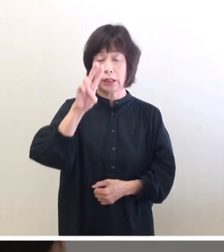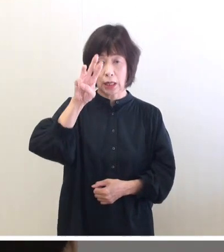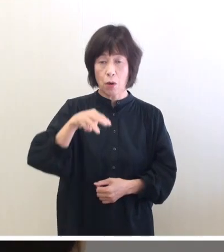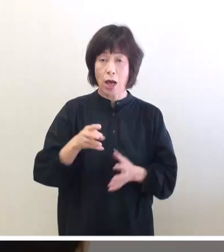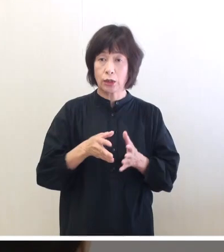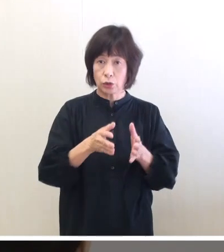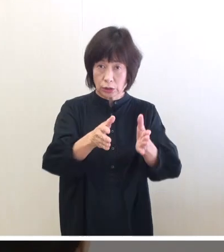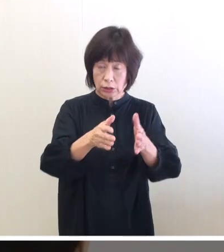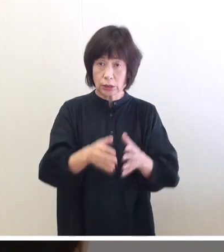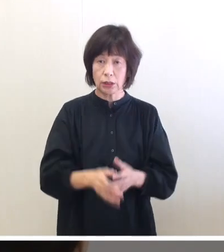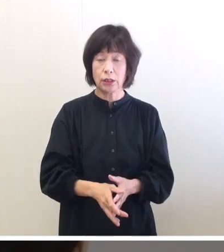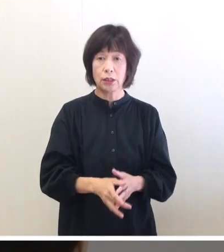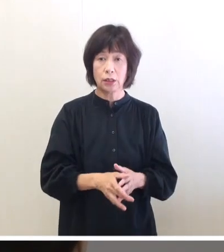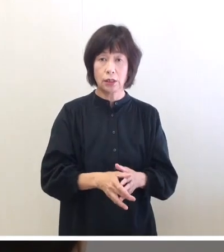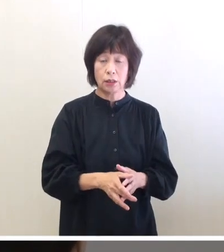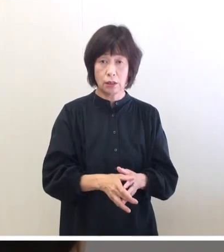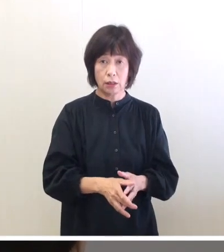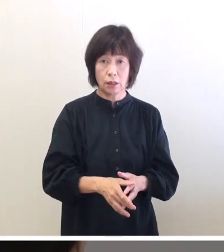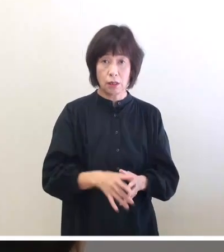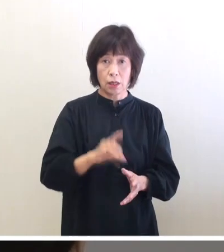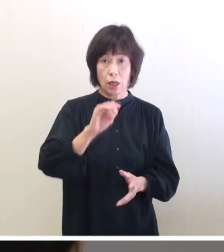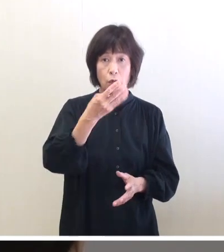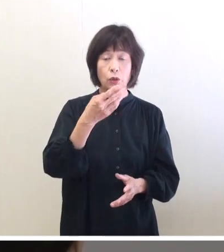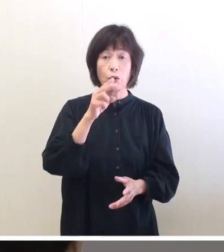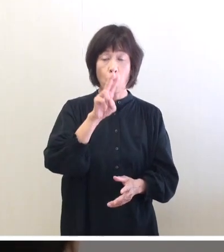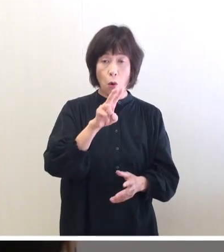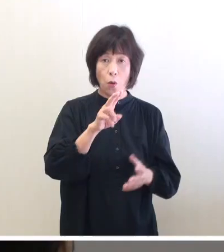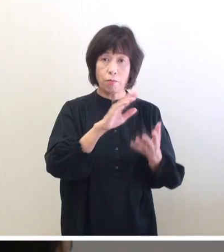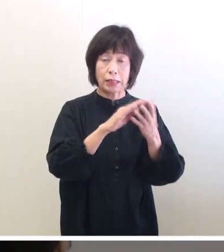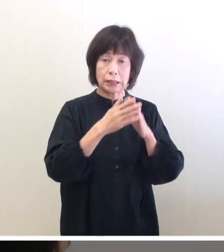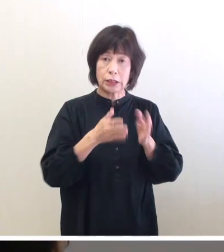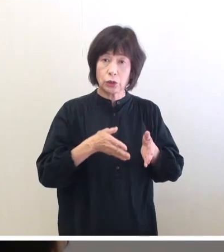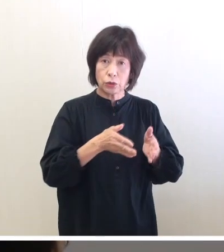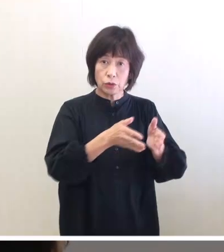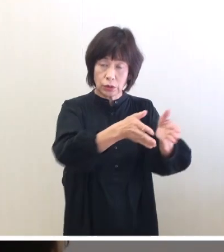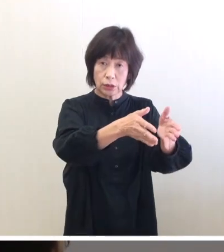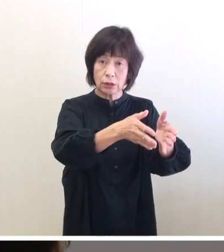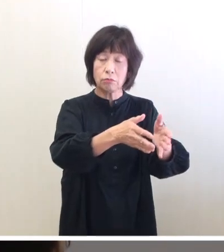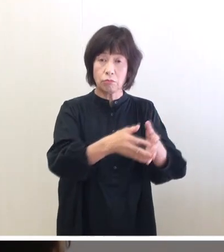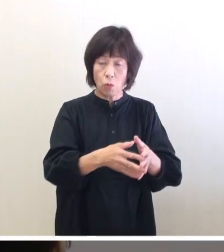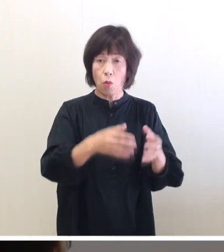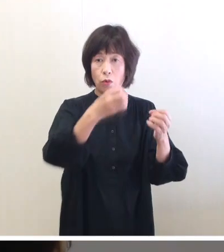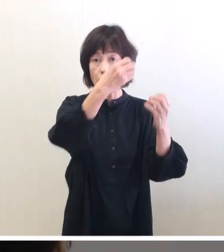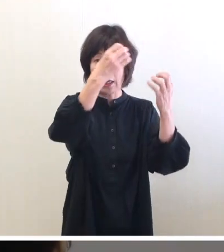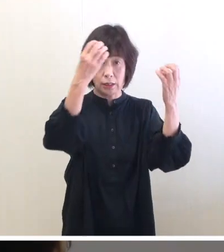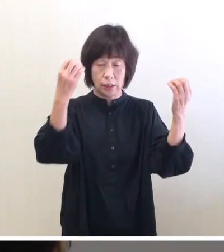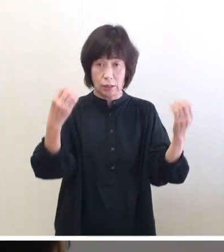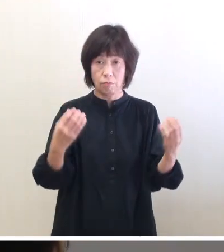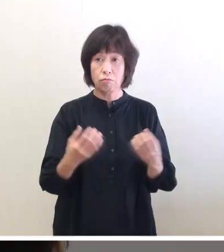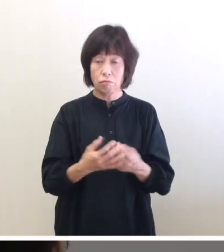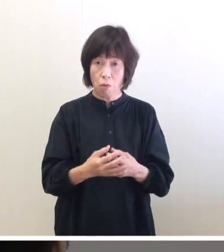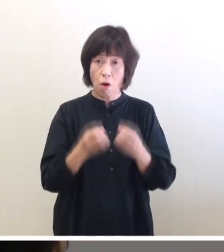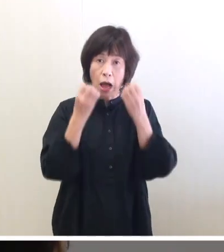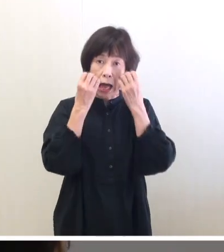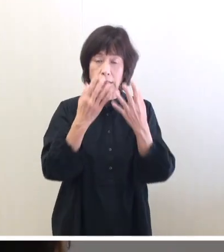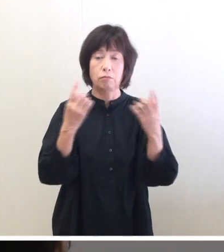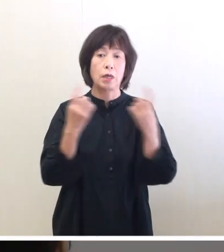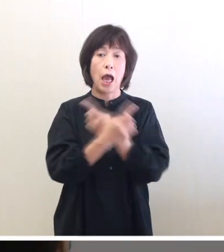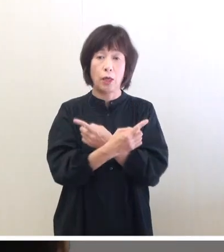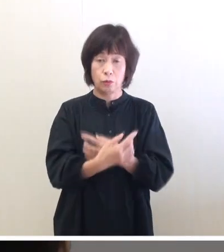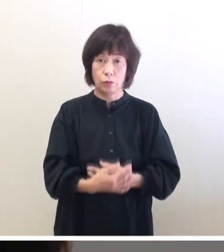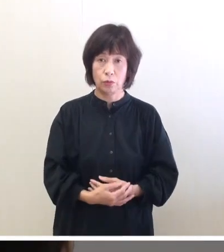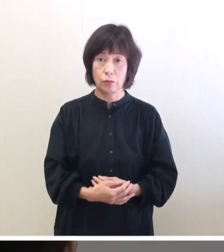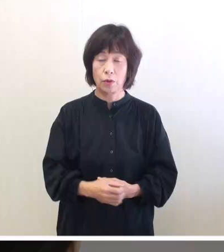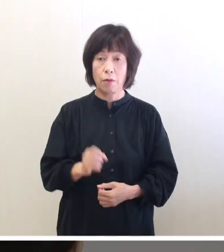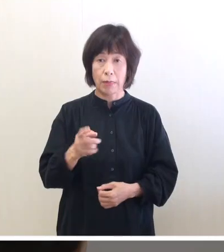京町筋の照明、これを電球色に取り替えます。で東遊